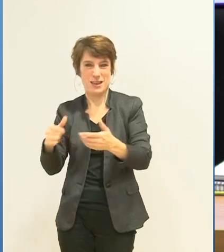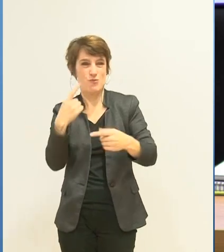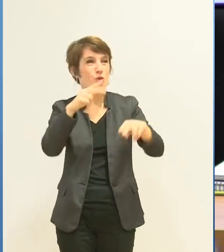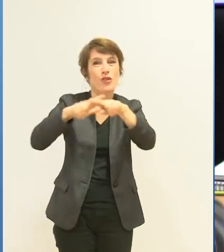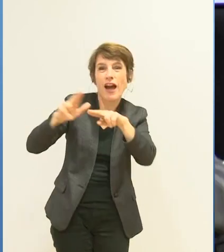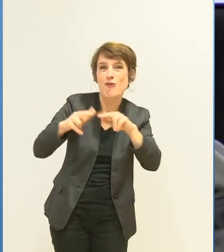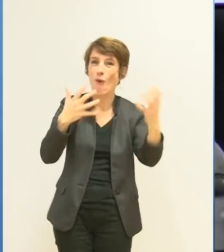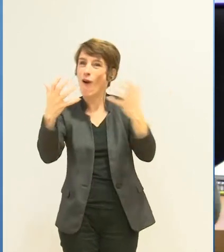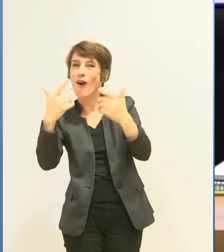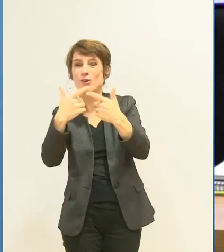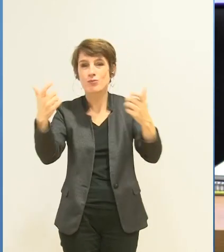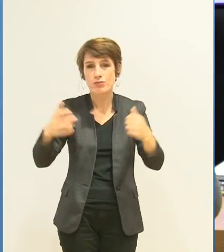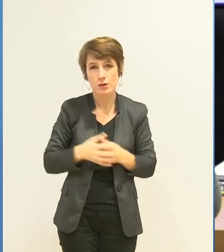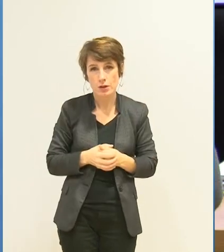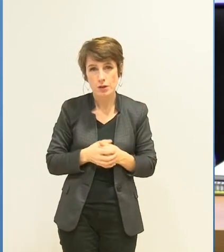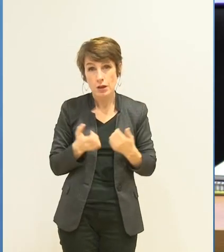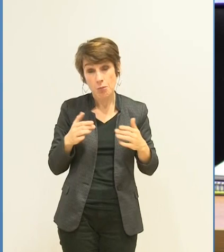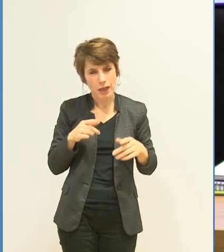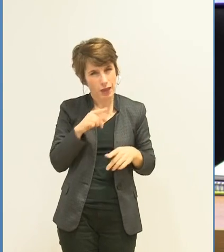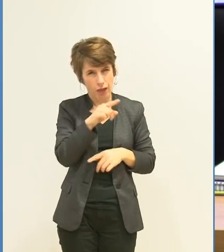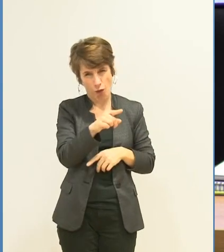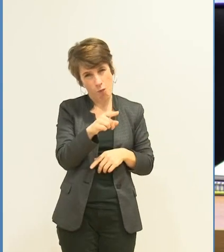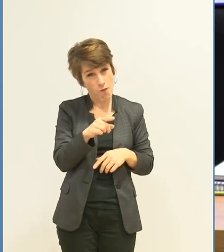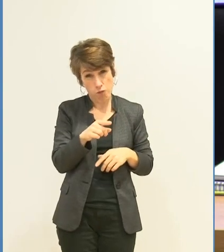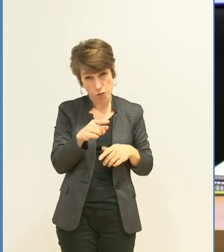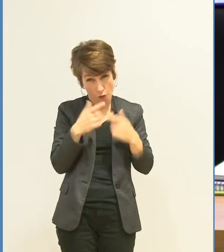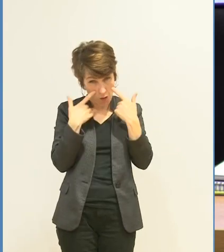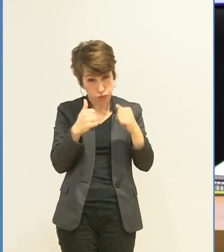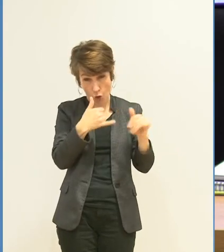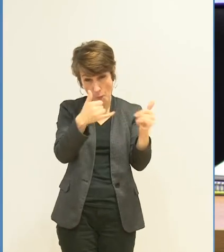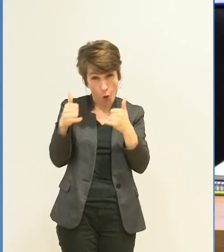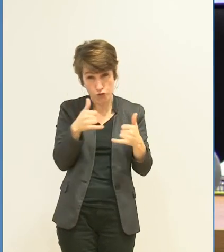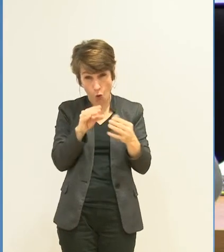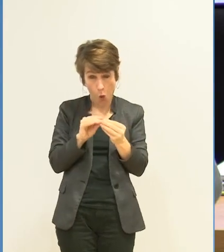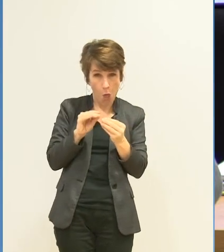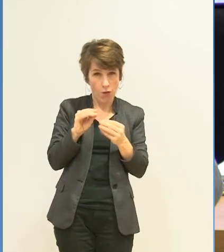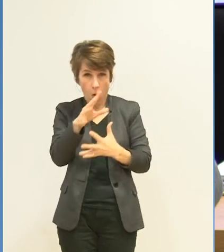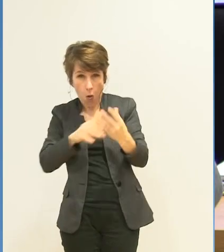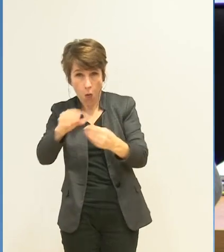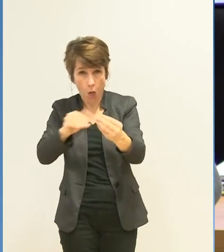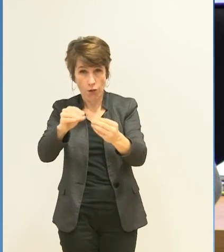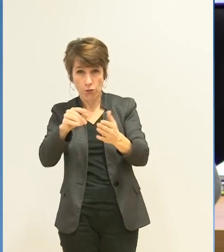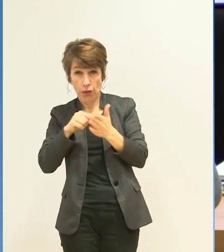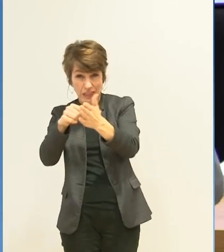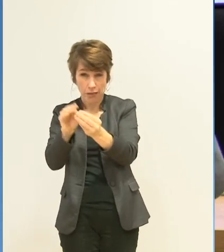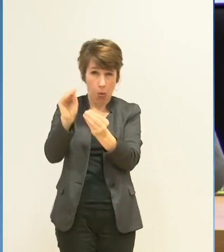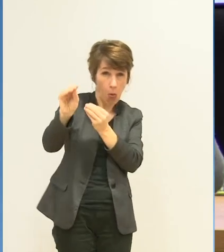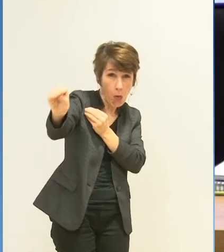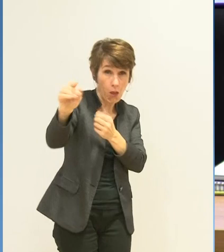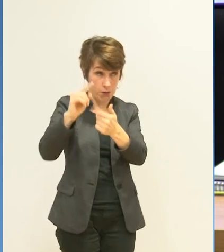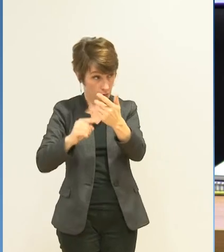utilisation de des finances de la ville de manière discutable elle à coup